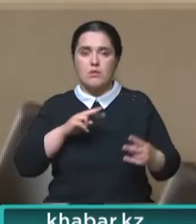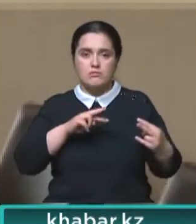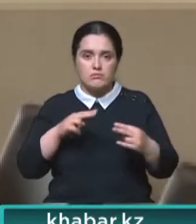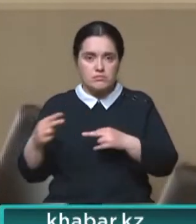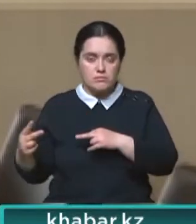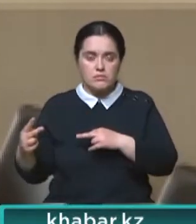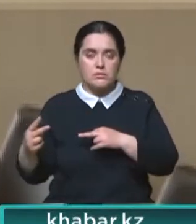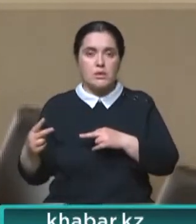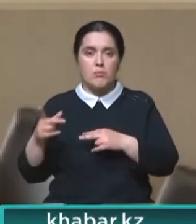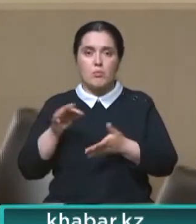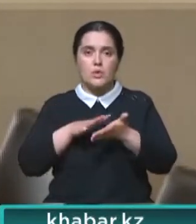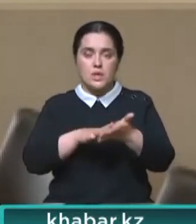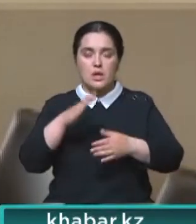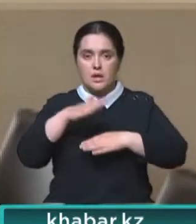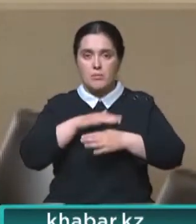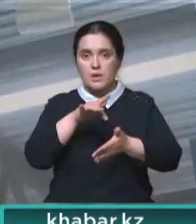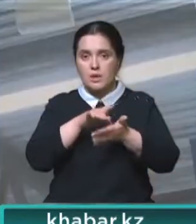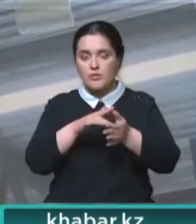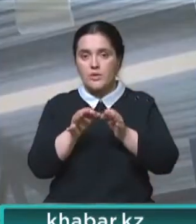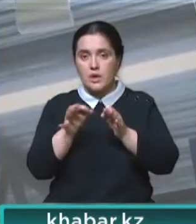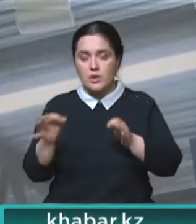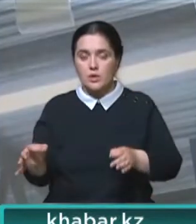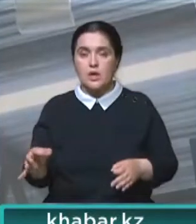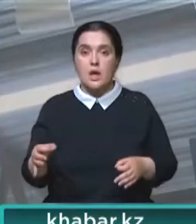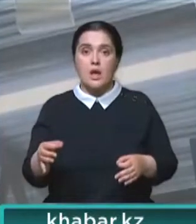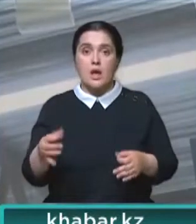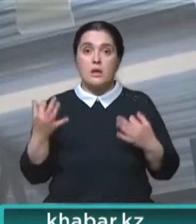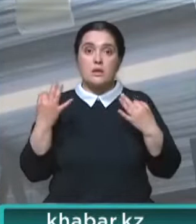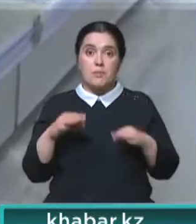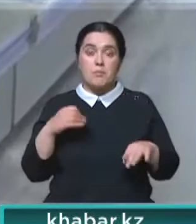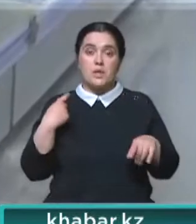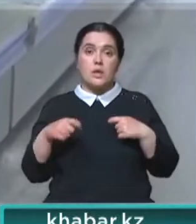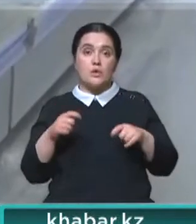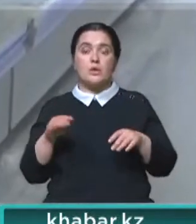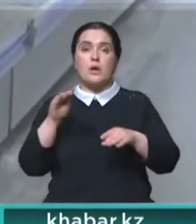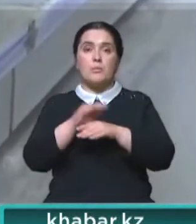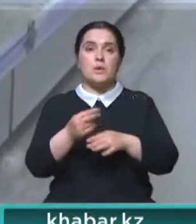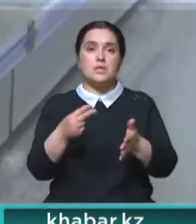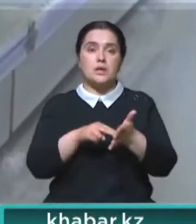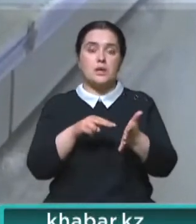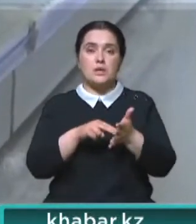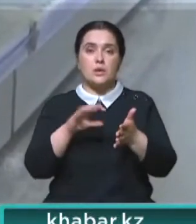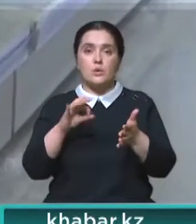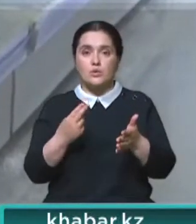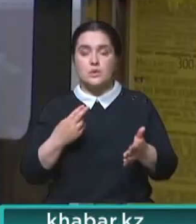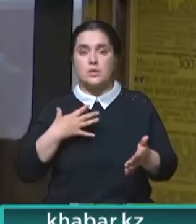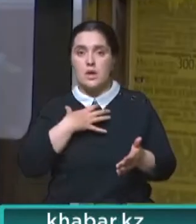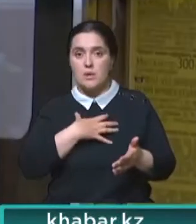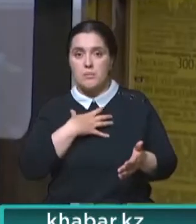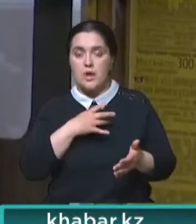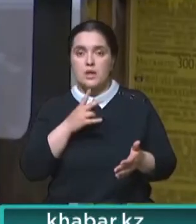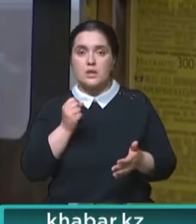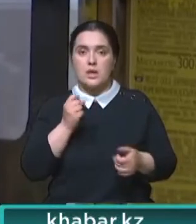по заявкам акиматов городов и районов. К слову, допустимая торговая надбавка к цене социально значимого продукта не